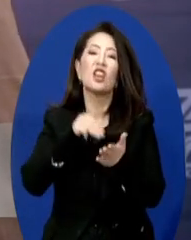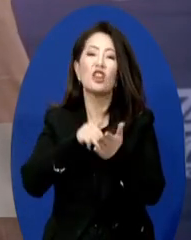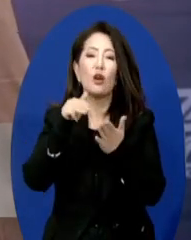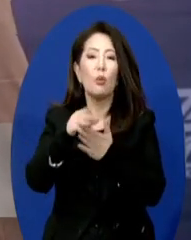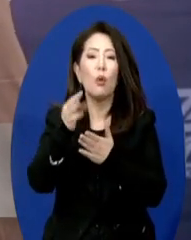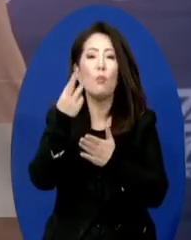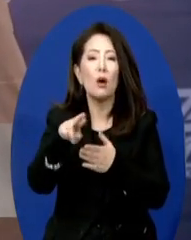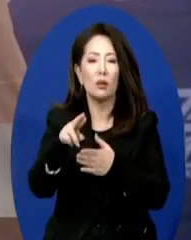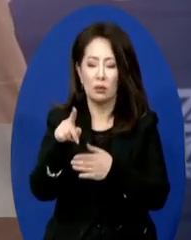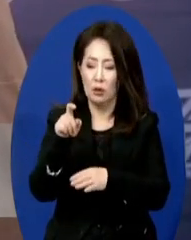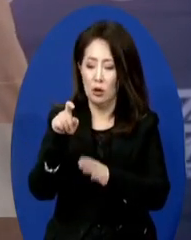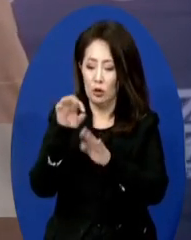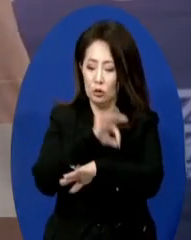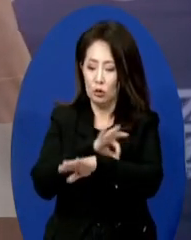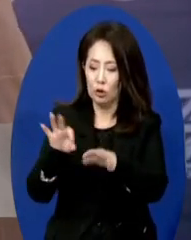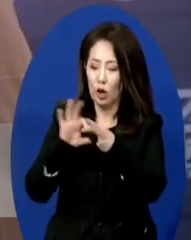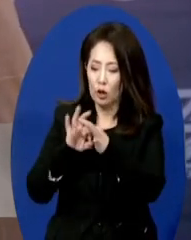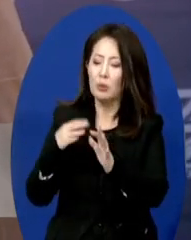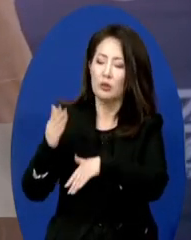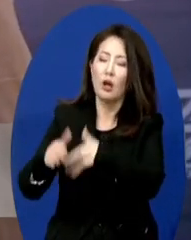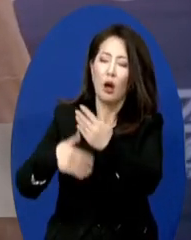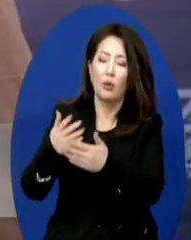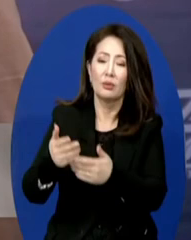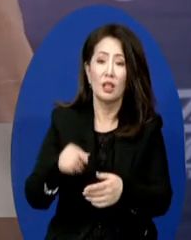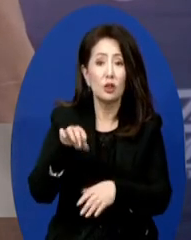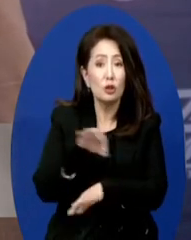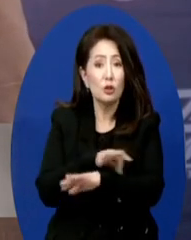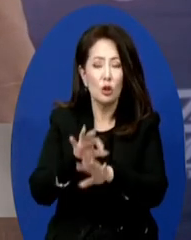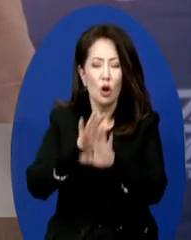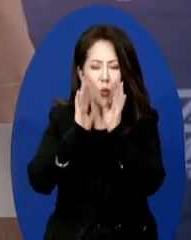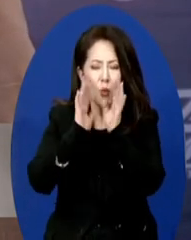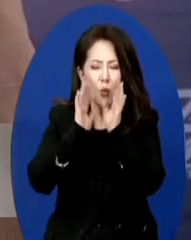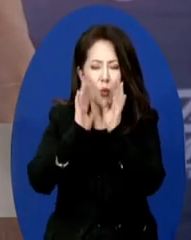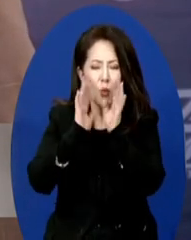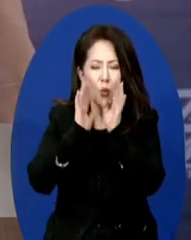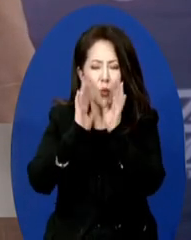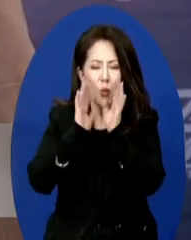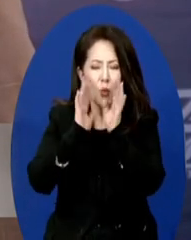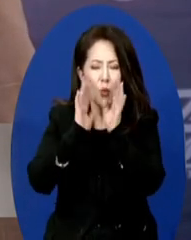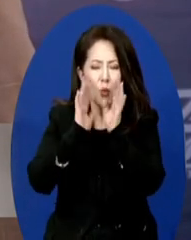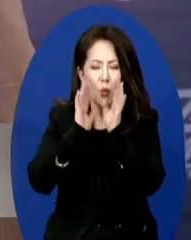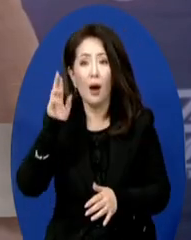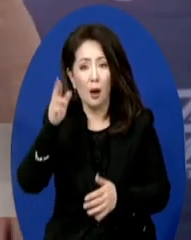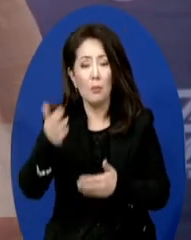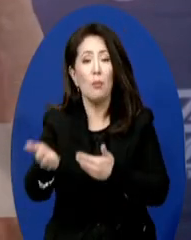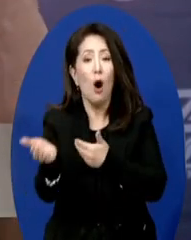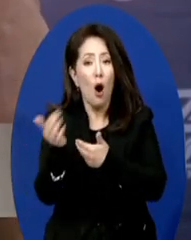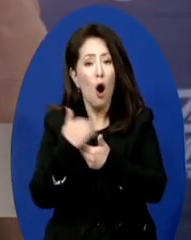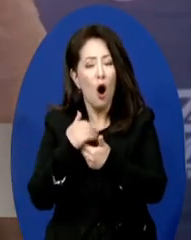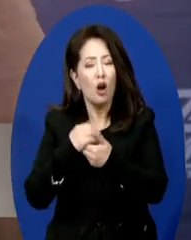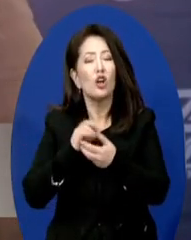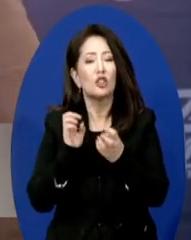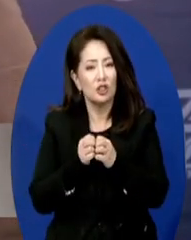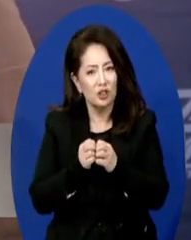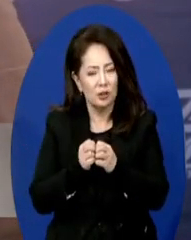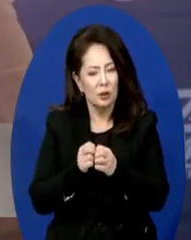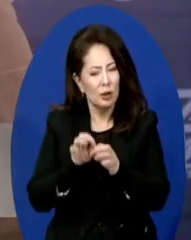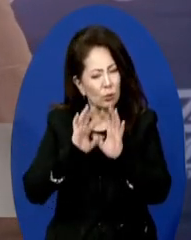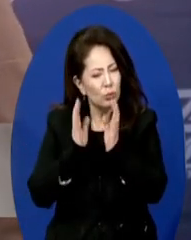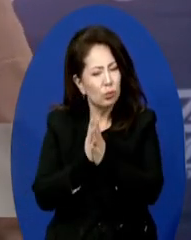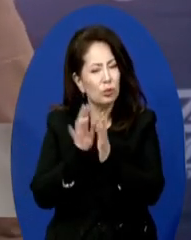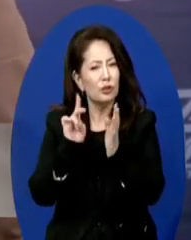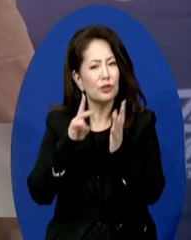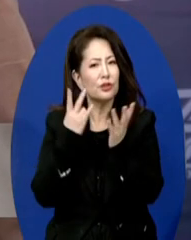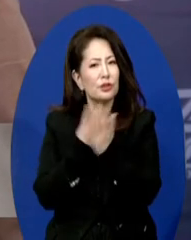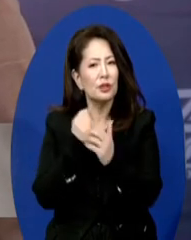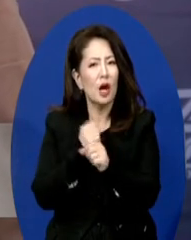мод төслийн хүрээнд энэ үл эрчимтэй явж байгаа. За энэ төсөлд бол бүх уул уурхаан компаниуд оролцож энийг хэрэгжүүлнэ. За энийг нэгтгээд юу